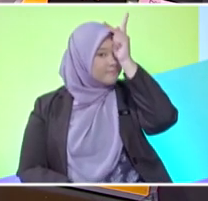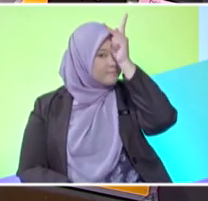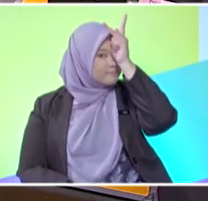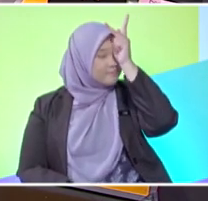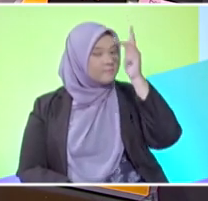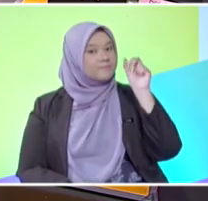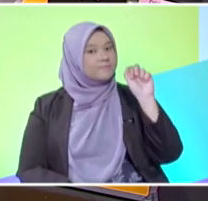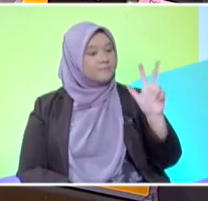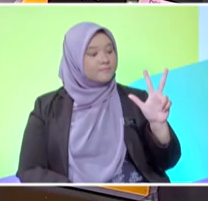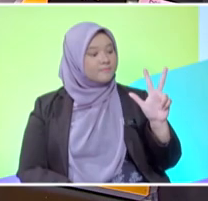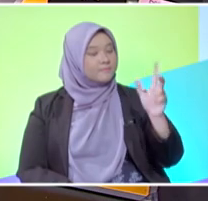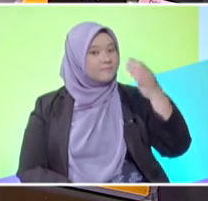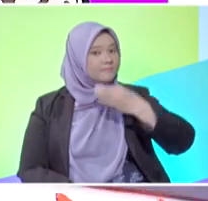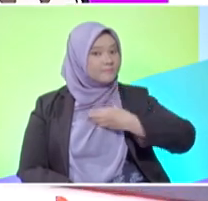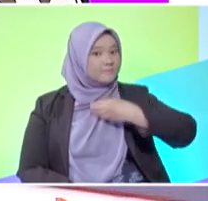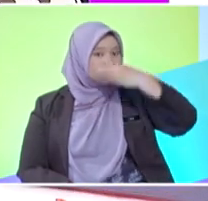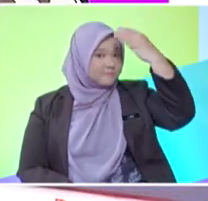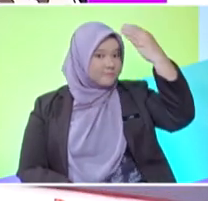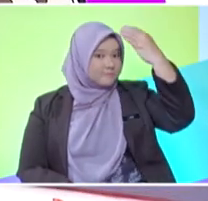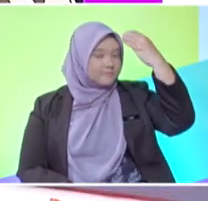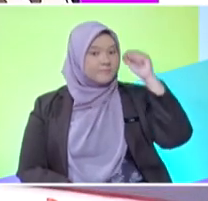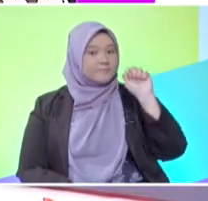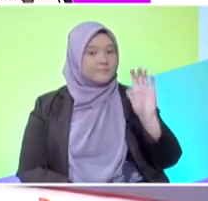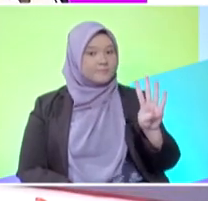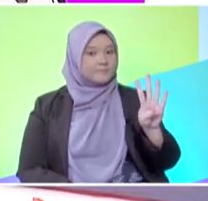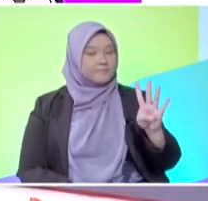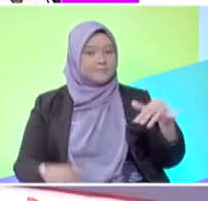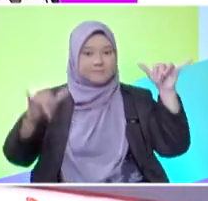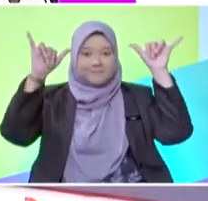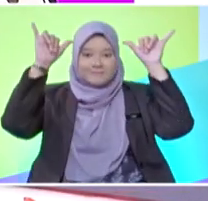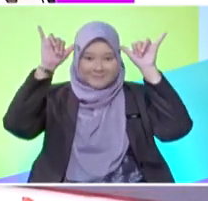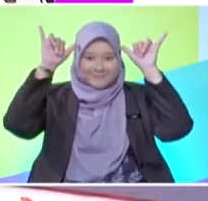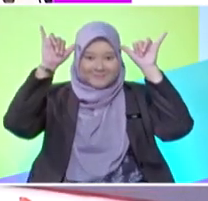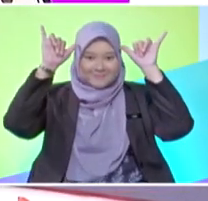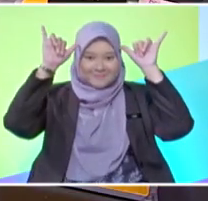pokok ataupun daun-daun dan juga lembut hmm